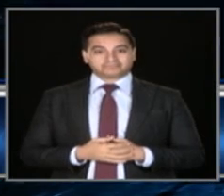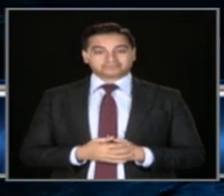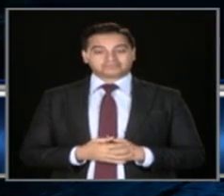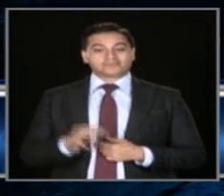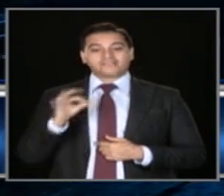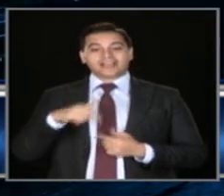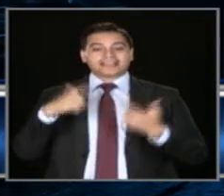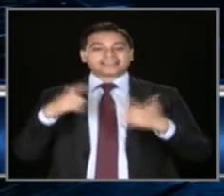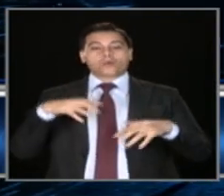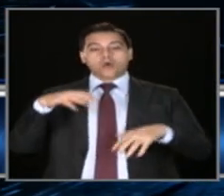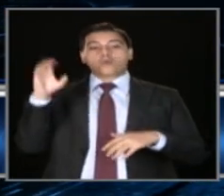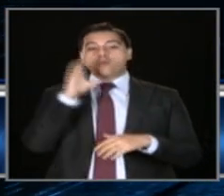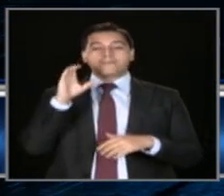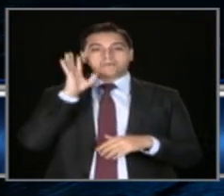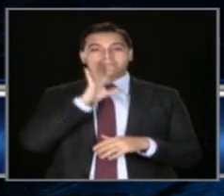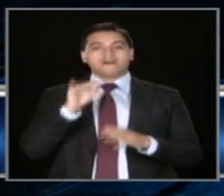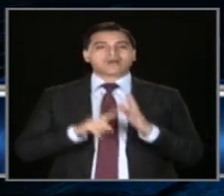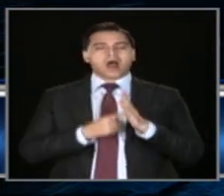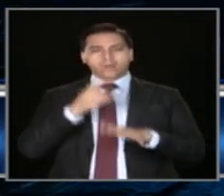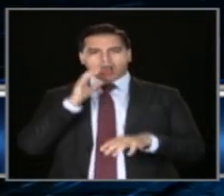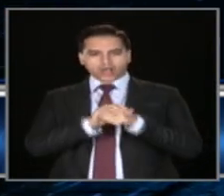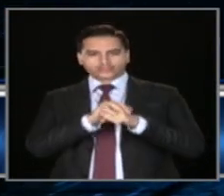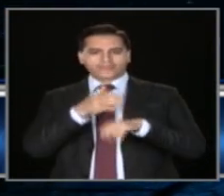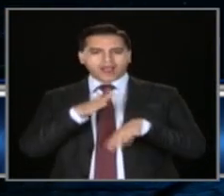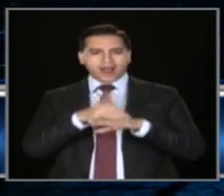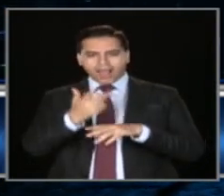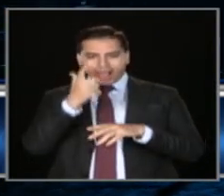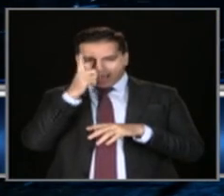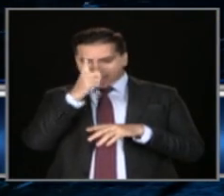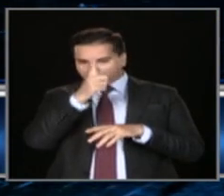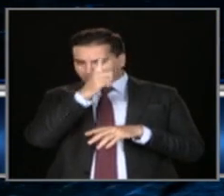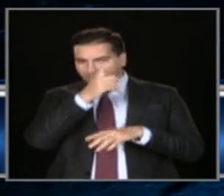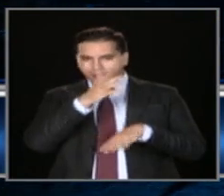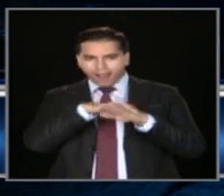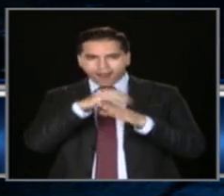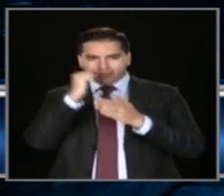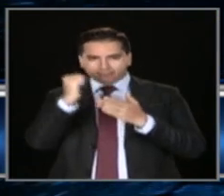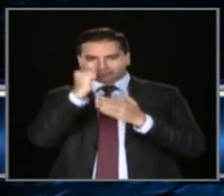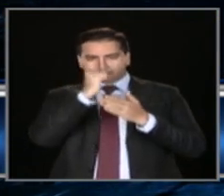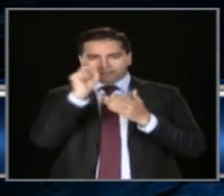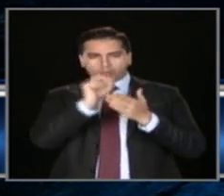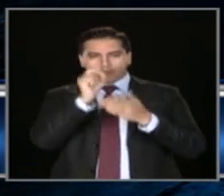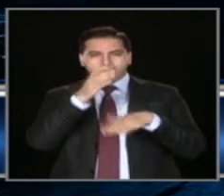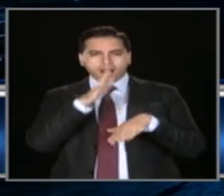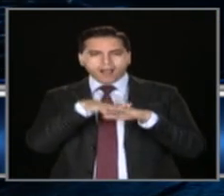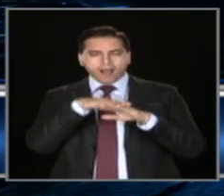في أي دولة أوروبية تم الكشف عن أقدم مخطوطة للقرآن الكريم